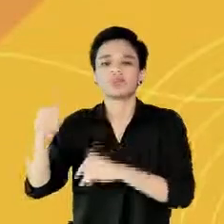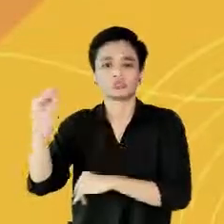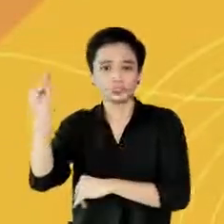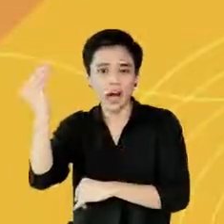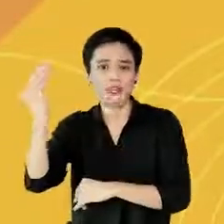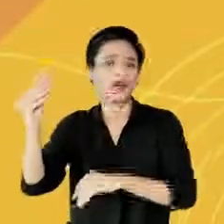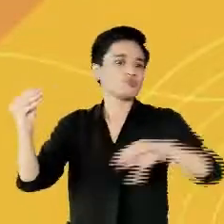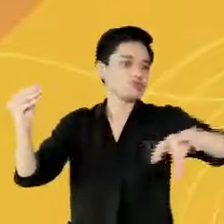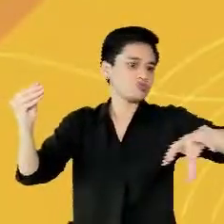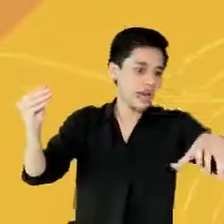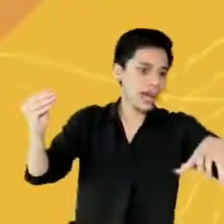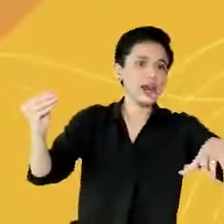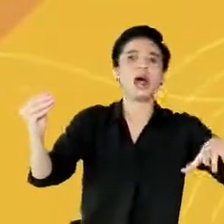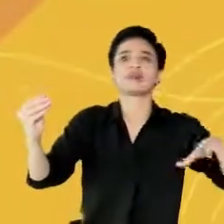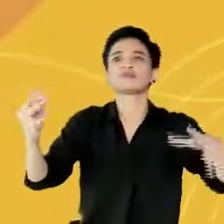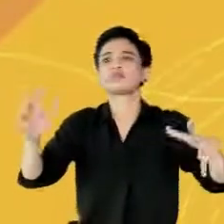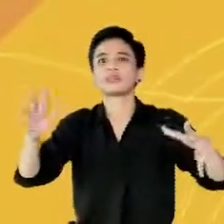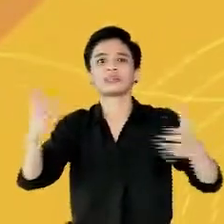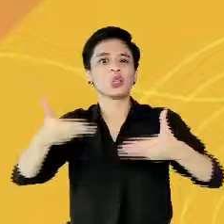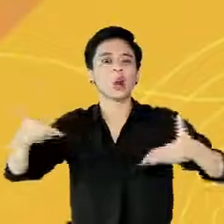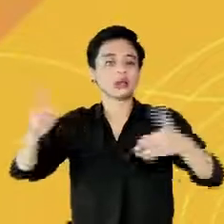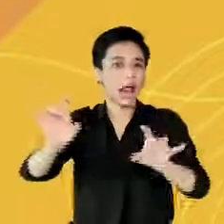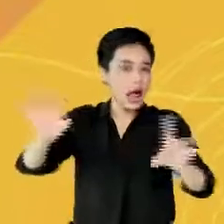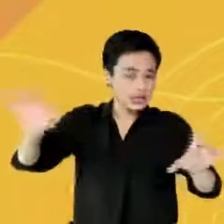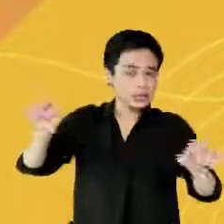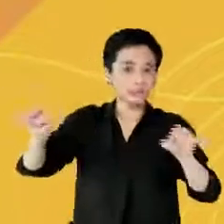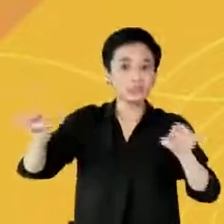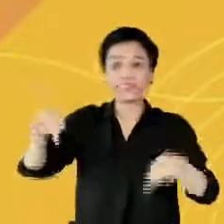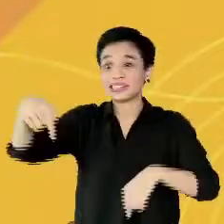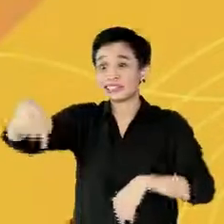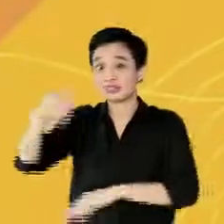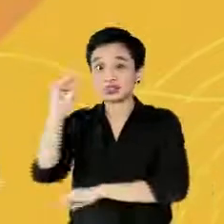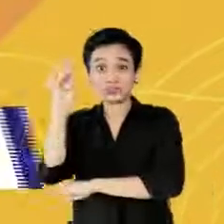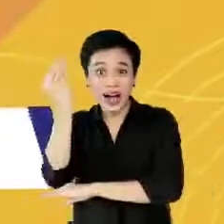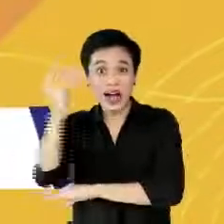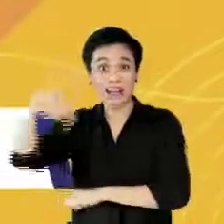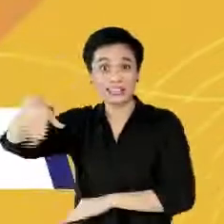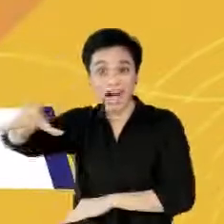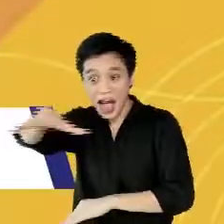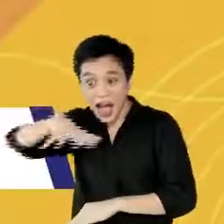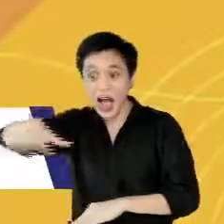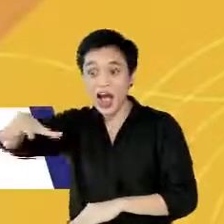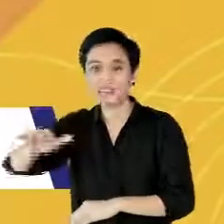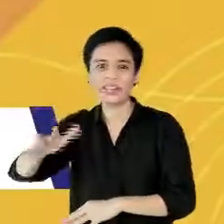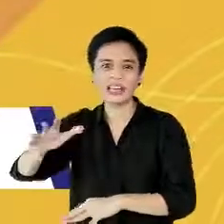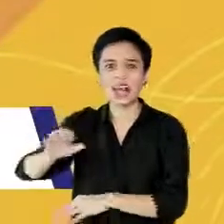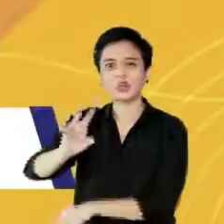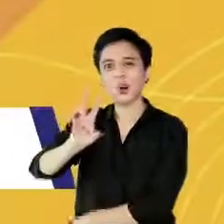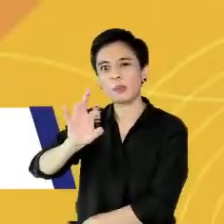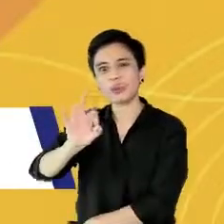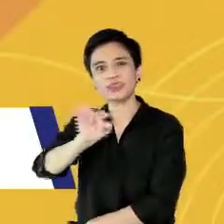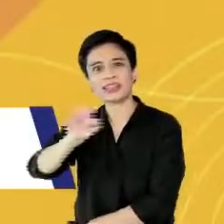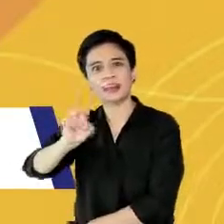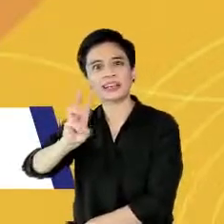pusat-daerah dan karena dicurigai juga hampir sekitar 20-30